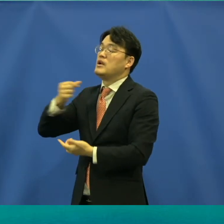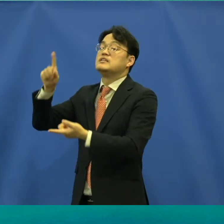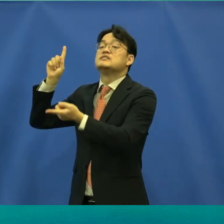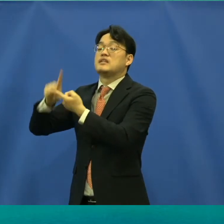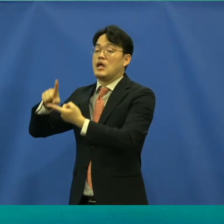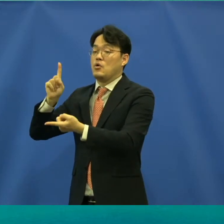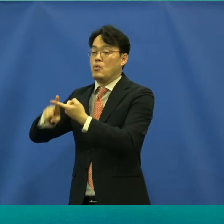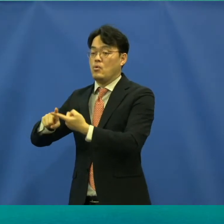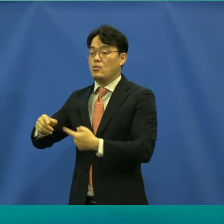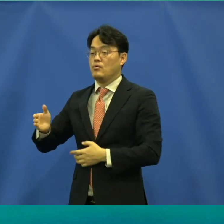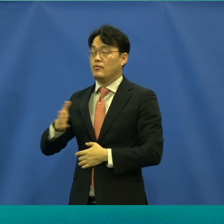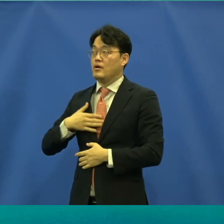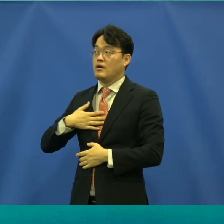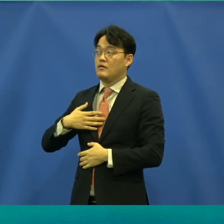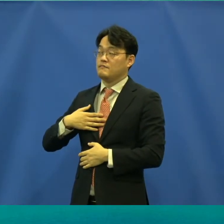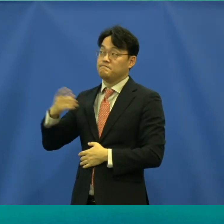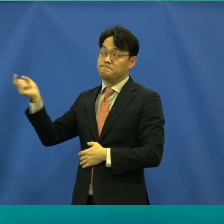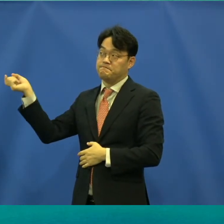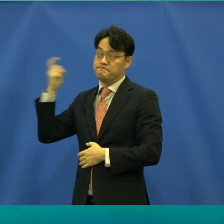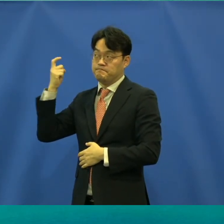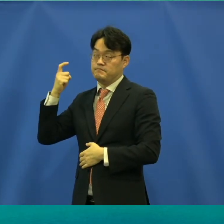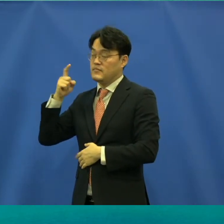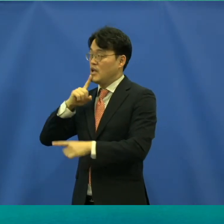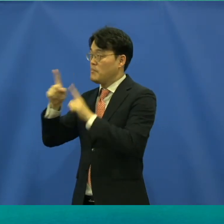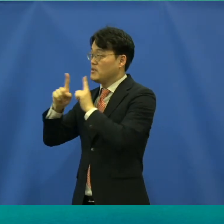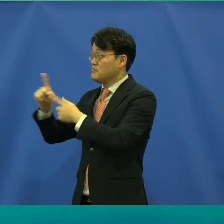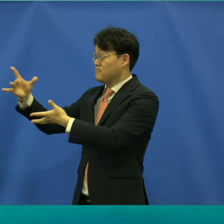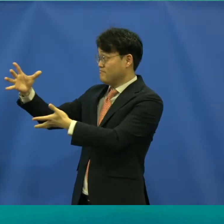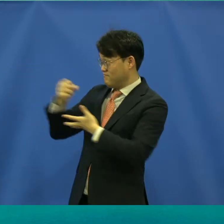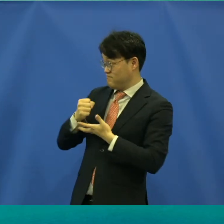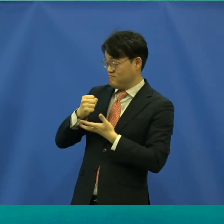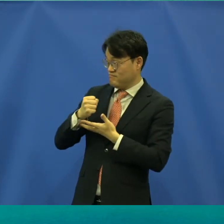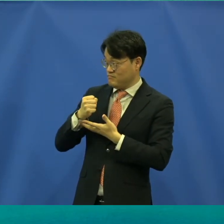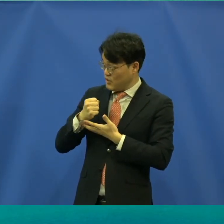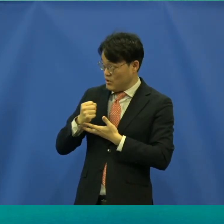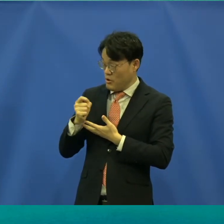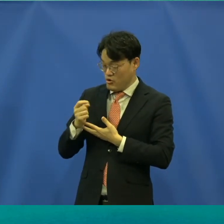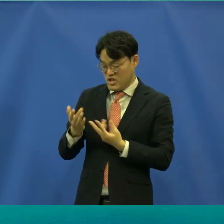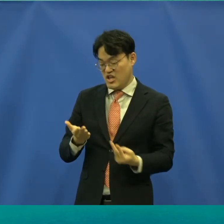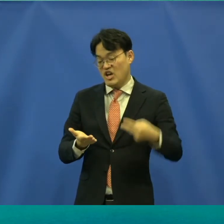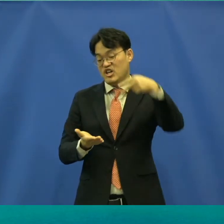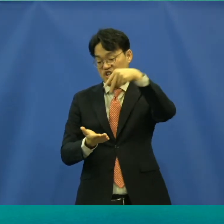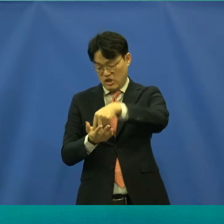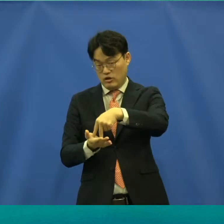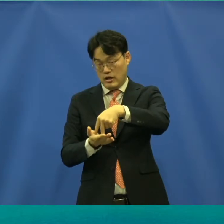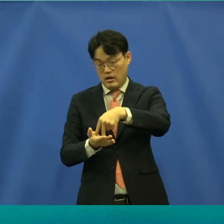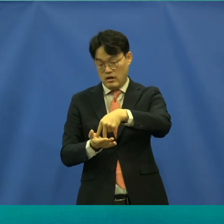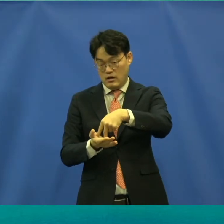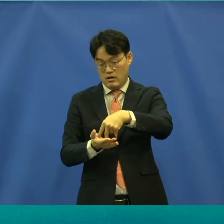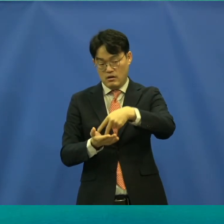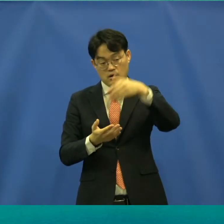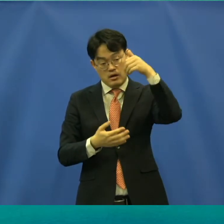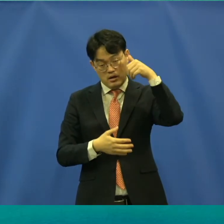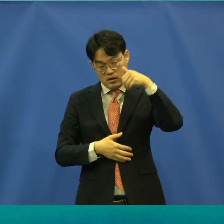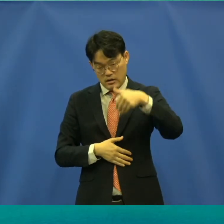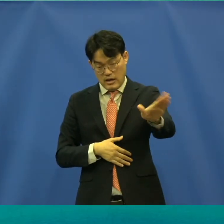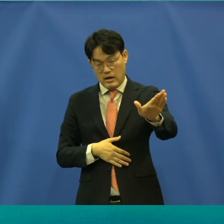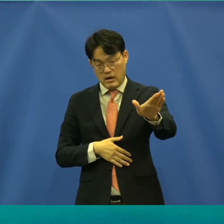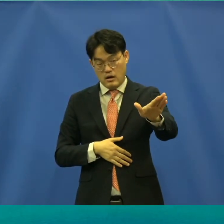그래서 일어나라, 가라, 외치라. 명확하죠? 명확해요. 일어나라는 거죠. 이거